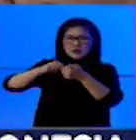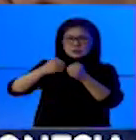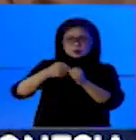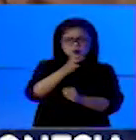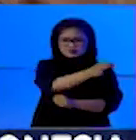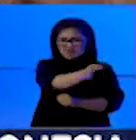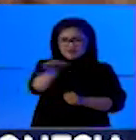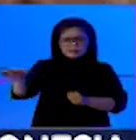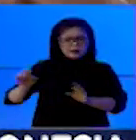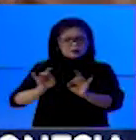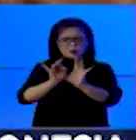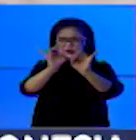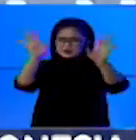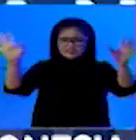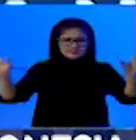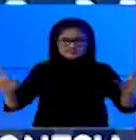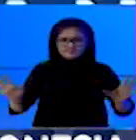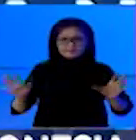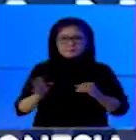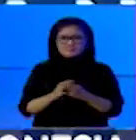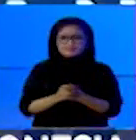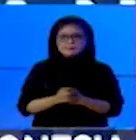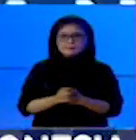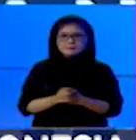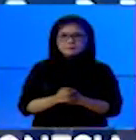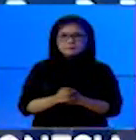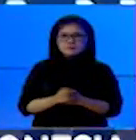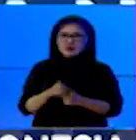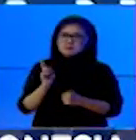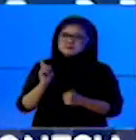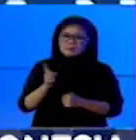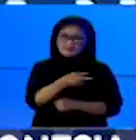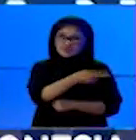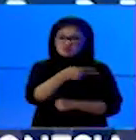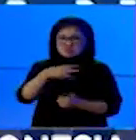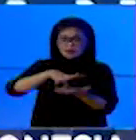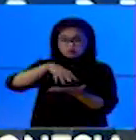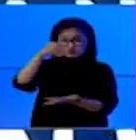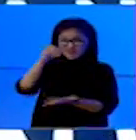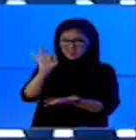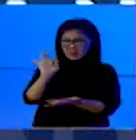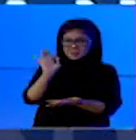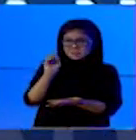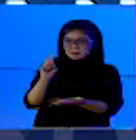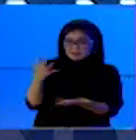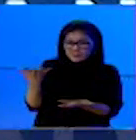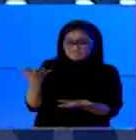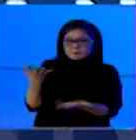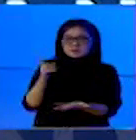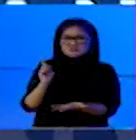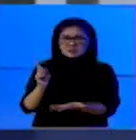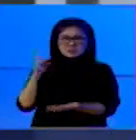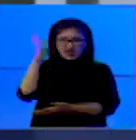relatif berbeda. Kenapa Indonesia belum sampai puncak? Ya, sampai hari ini kita juga belum tahu